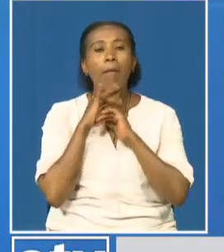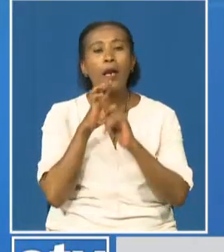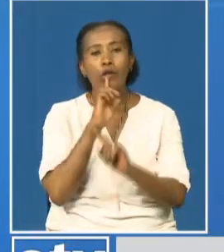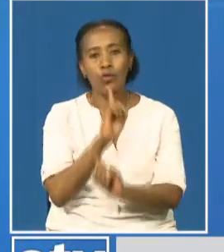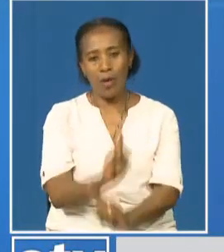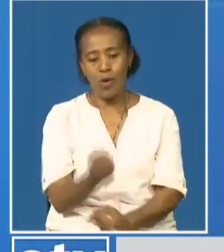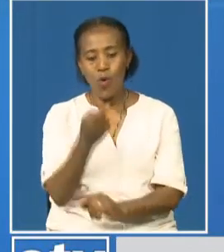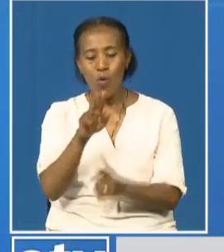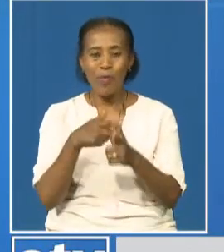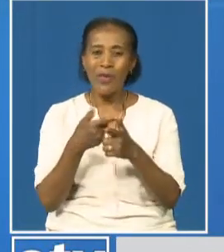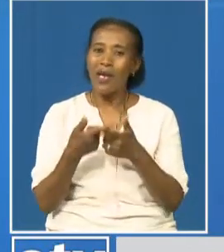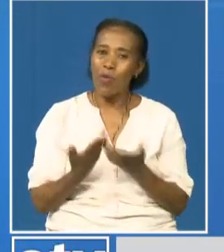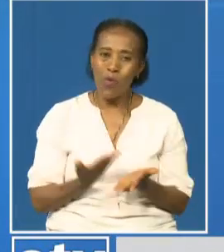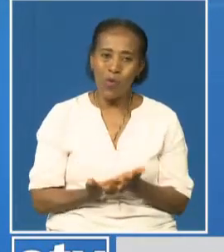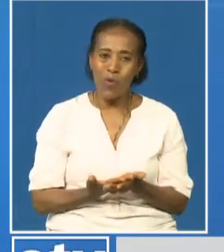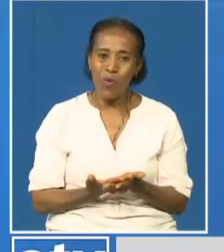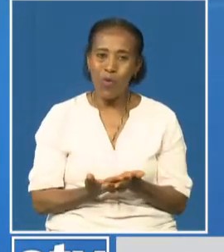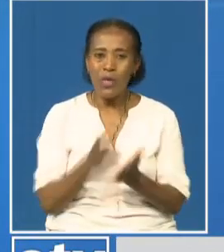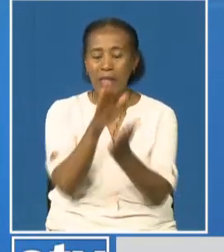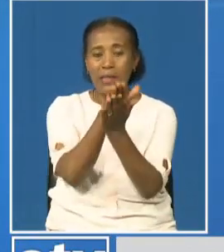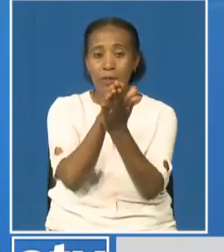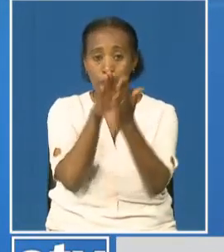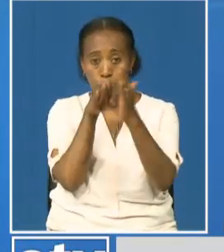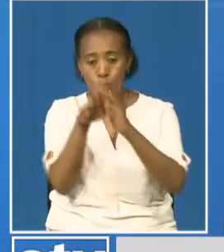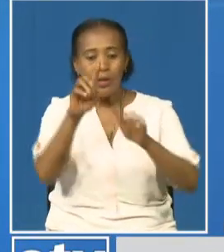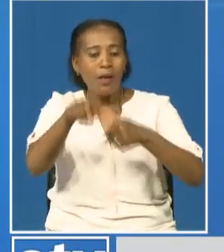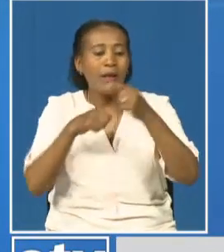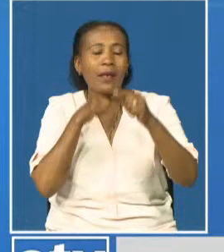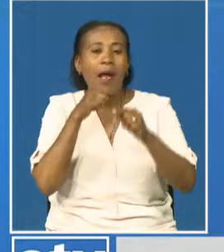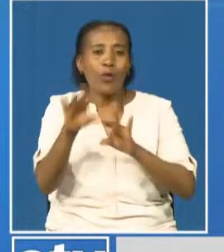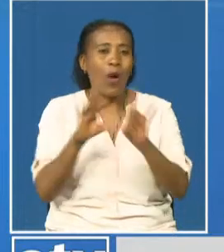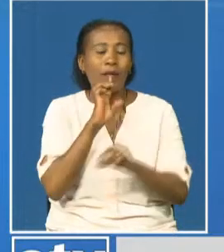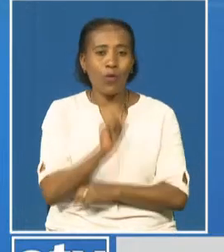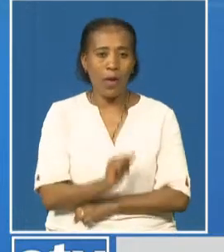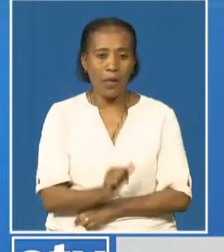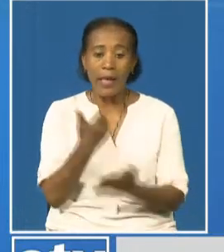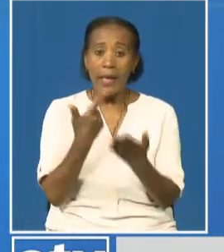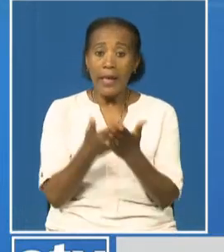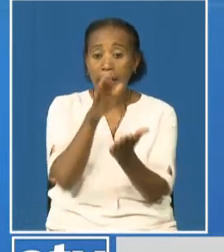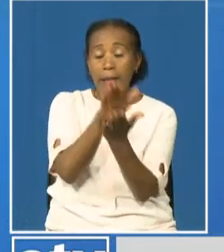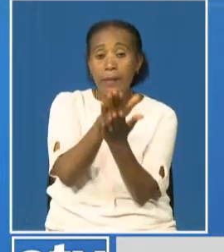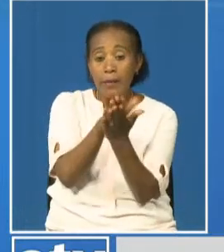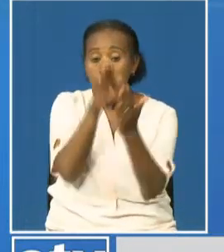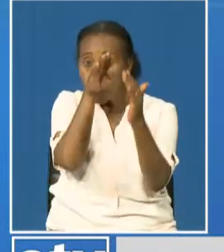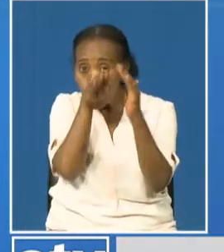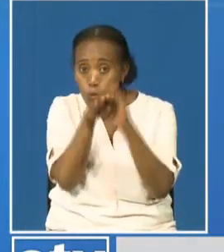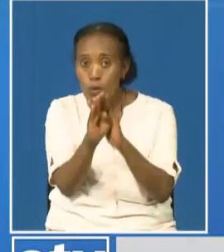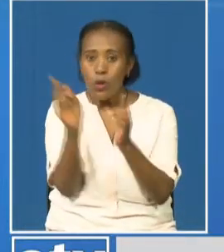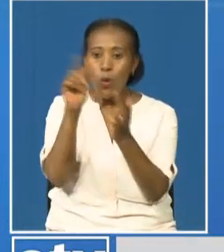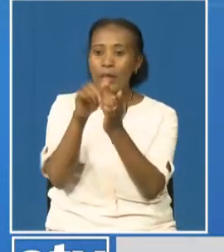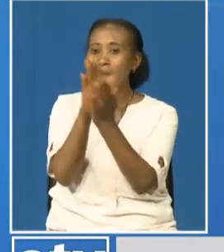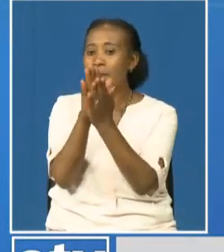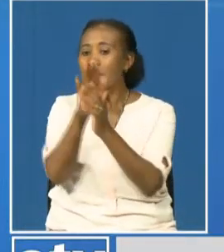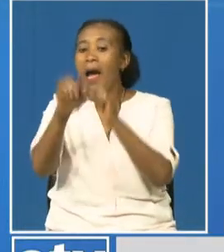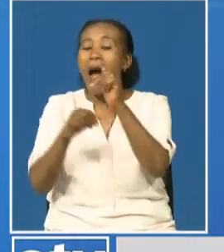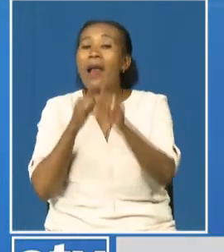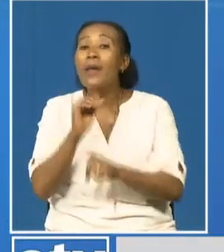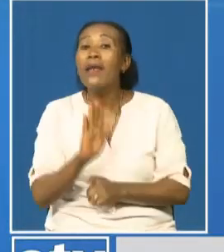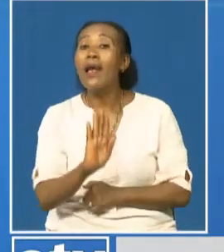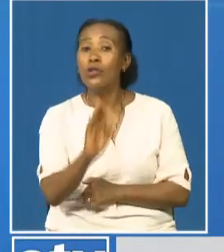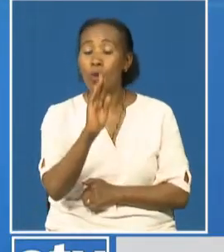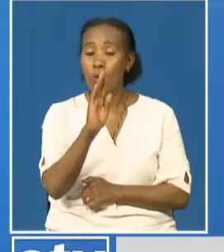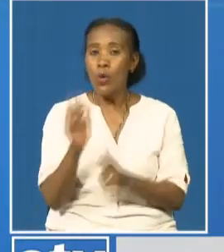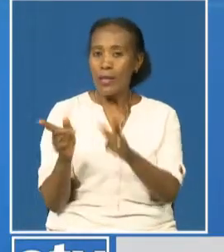አበላሽቷል ወይም ደግሞ ትምህርት ቤት ውስጥ እንዳይሄዱ አድርጓል። ይሄ ትምህርት ቤት ውስጥ ወደ ትምህርት ቤት ያለመሄዳቸው